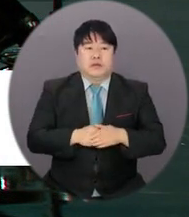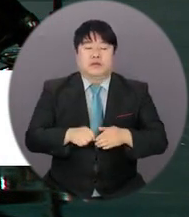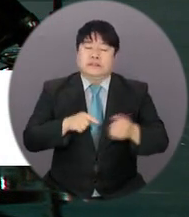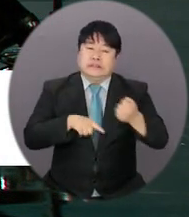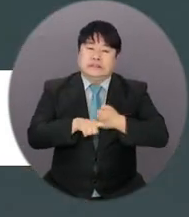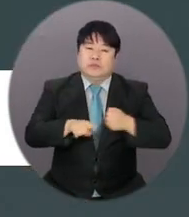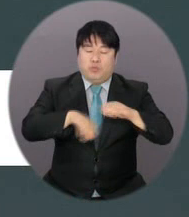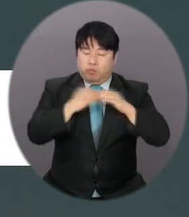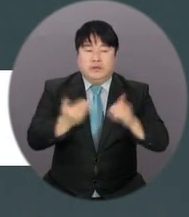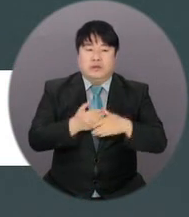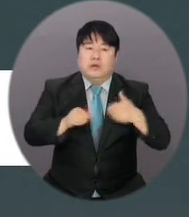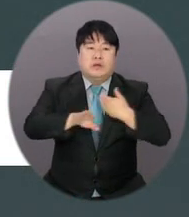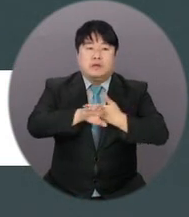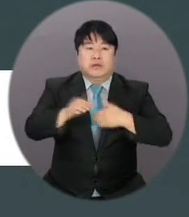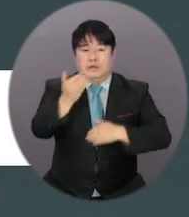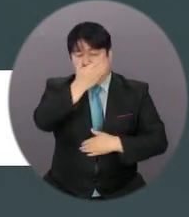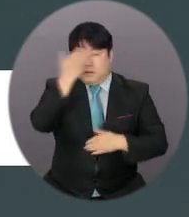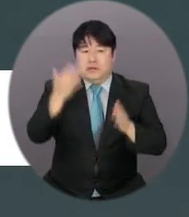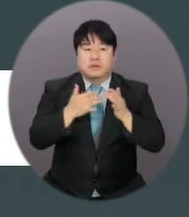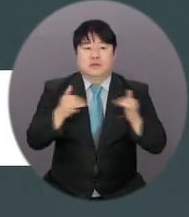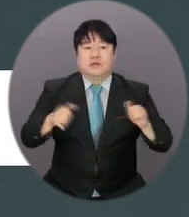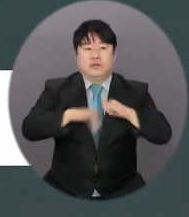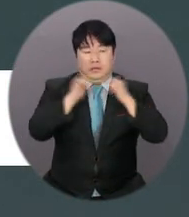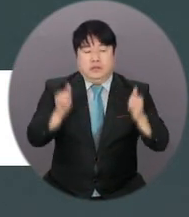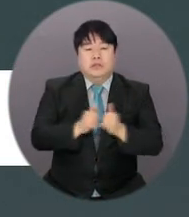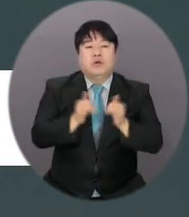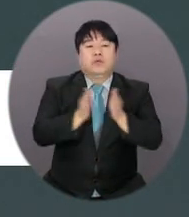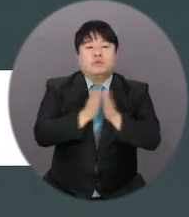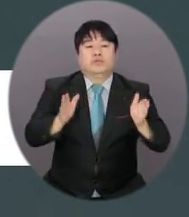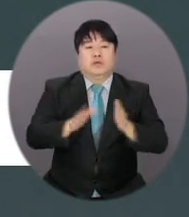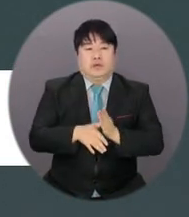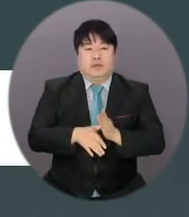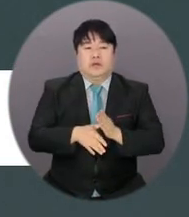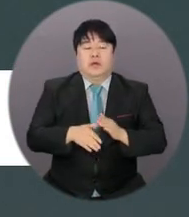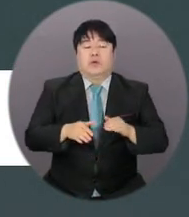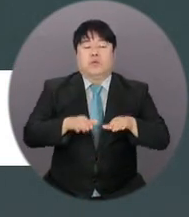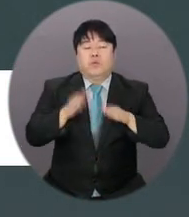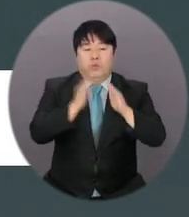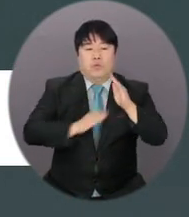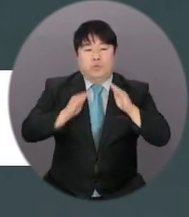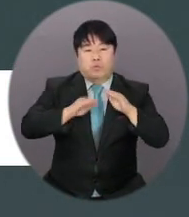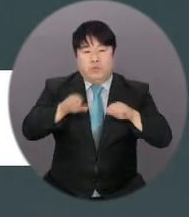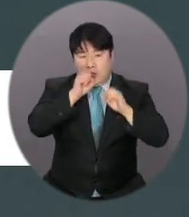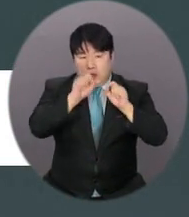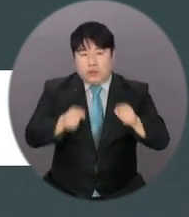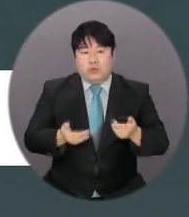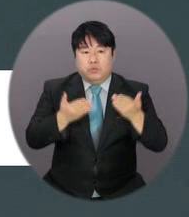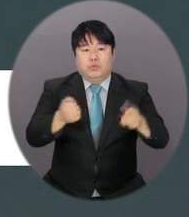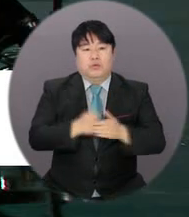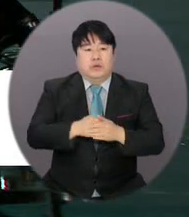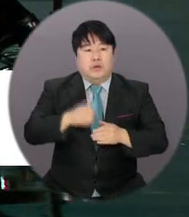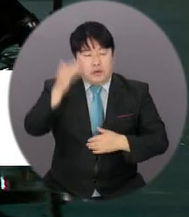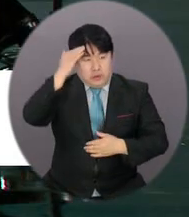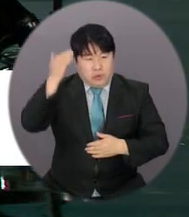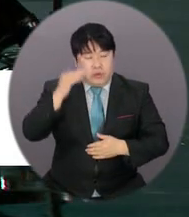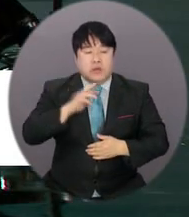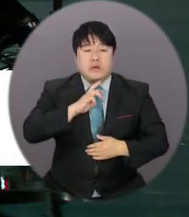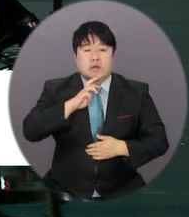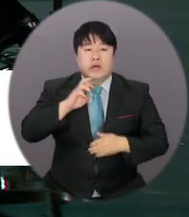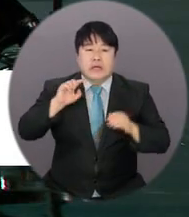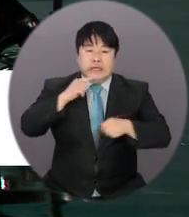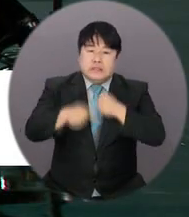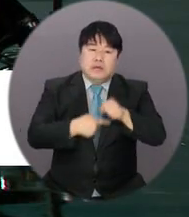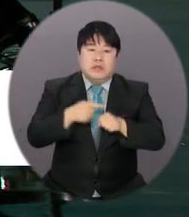넣어 다른 거고요 청년들에게 사회의 출발할 때 공장 기회를 부여하는 겁니다 대한민국 1 이나 30만 정도 신생활 될